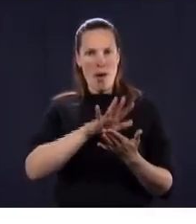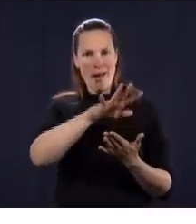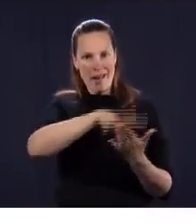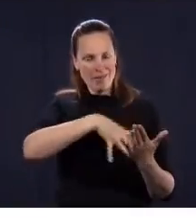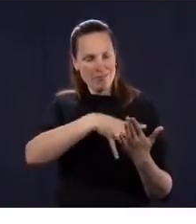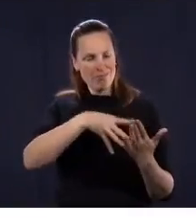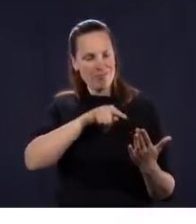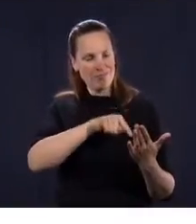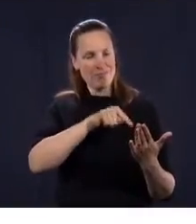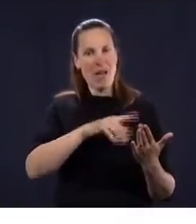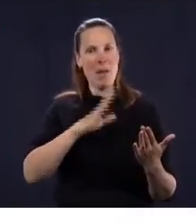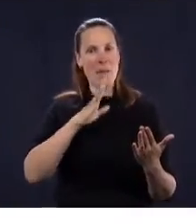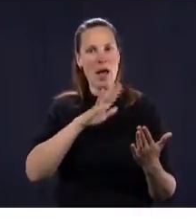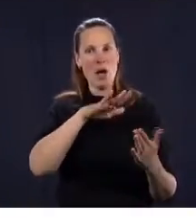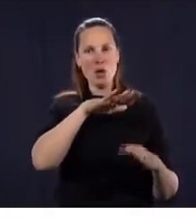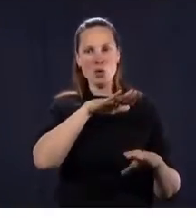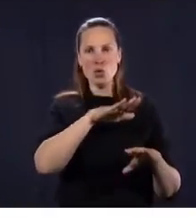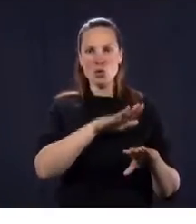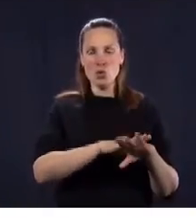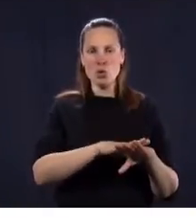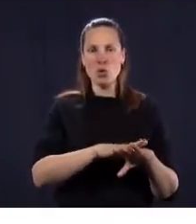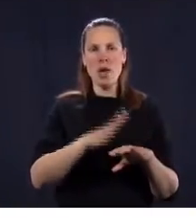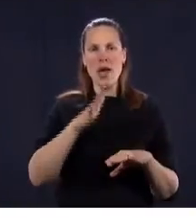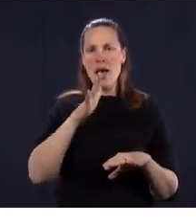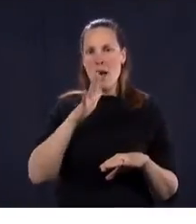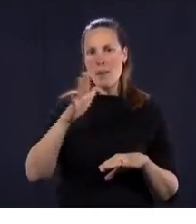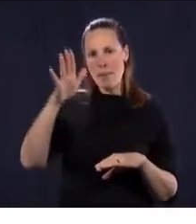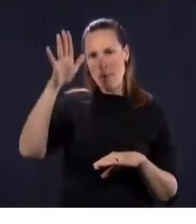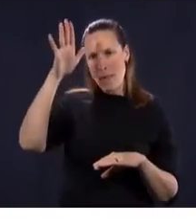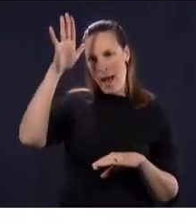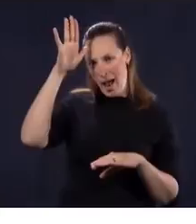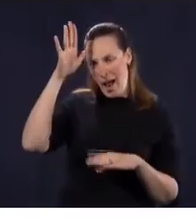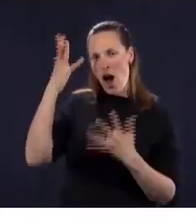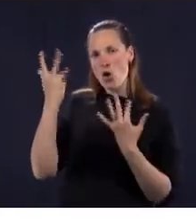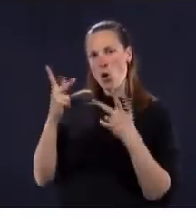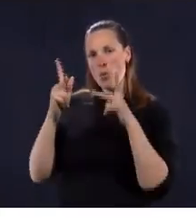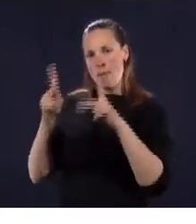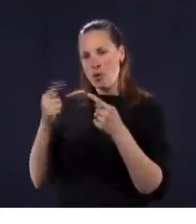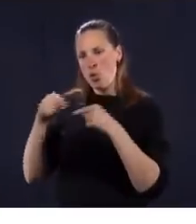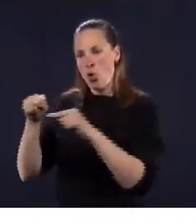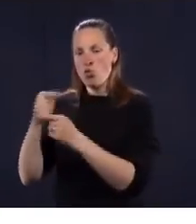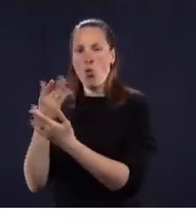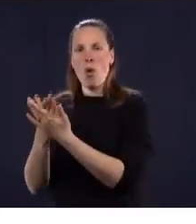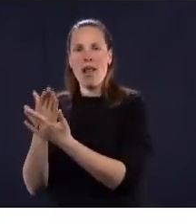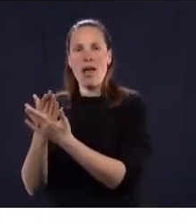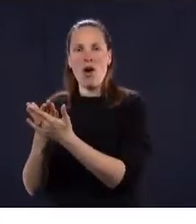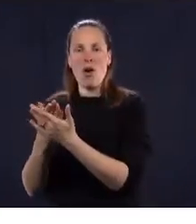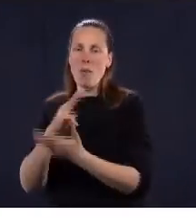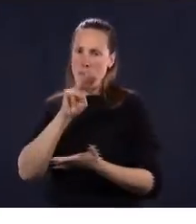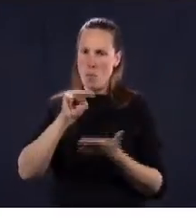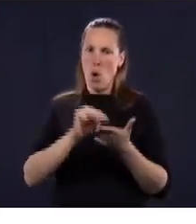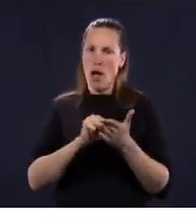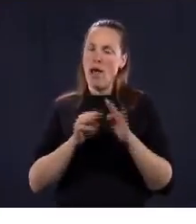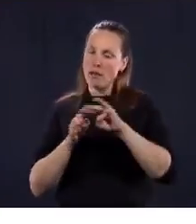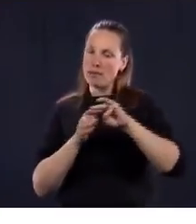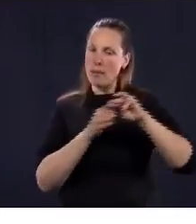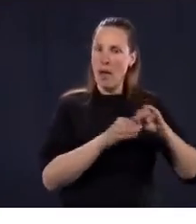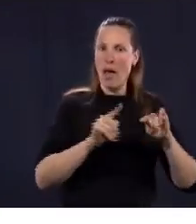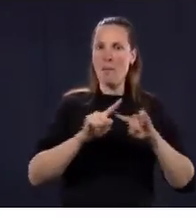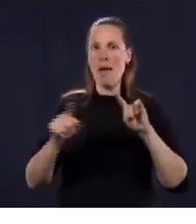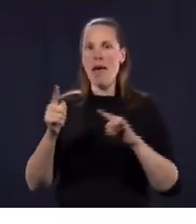moi, je ne les ai pas avec moi. OK. C'est simplement que vous avez évoqué tout à l'heure. Vous avez insisté sur le fait que, bon, c'est possible que ce ne soit pas parfait et qu y des